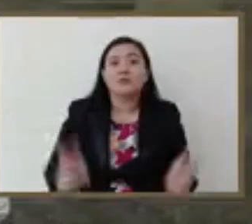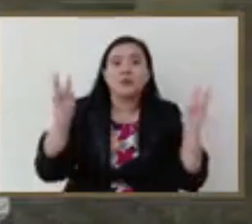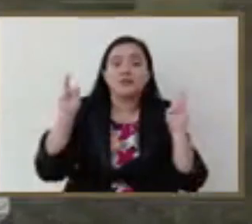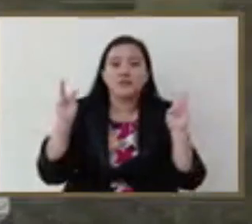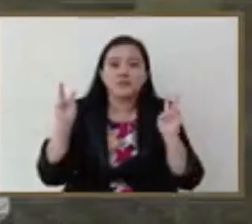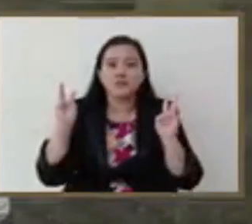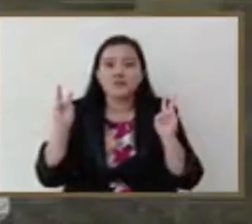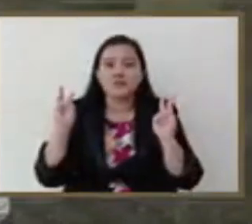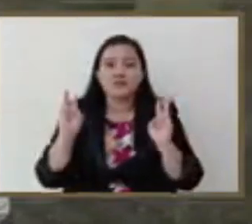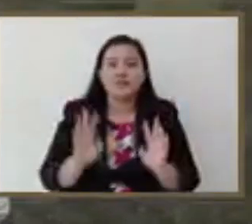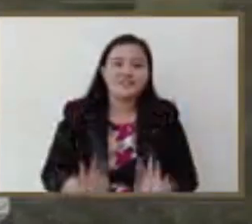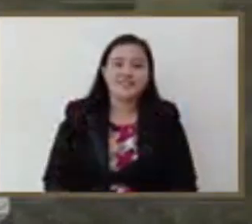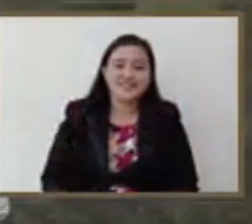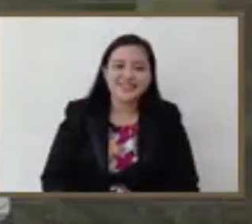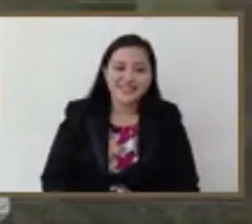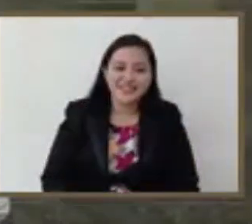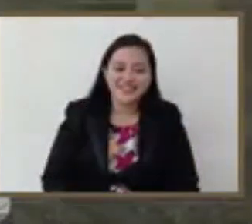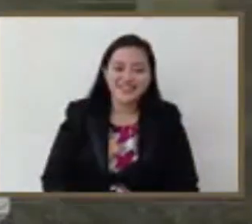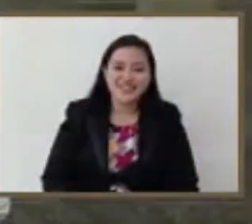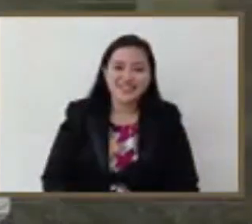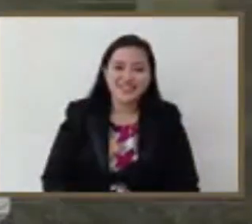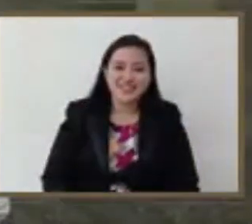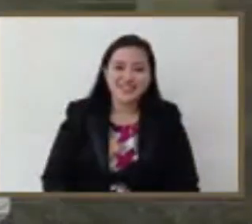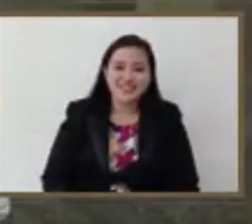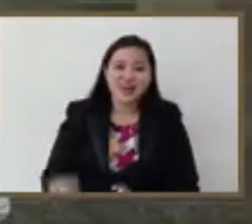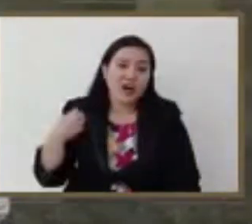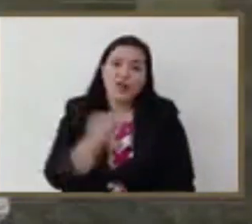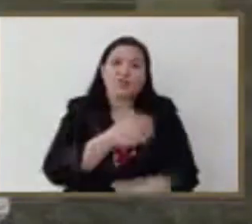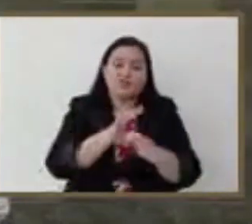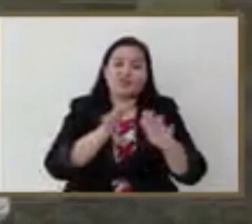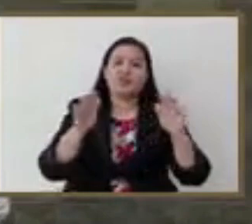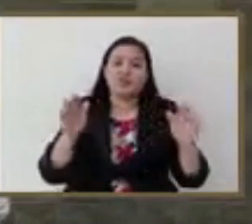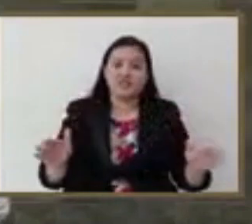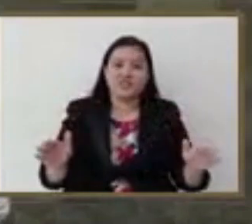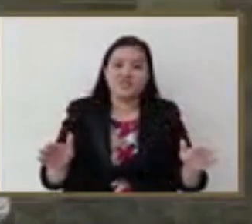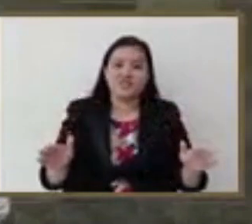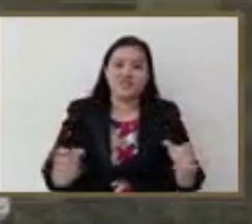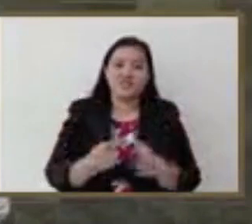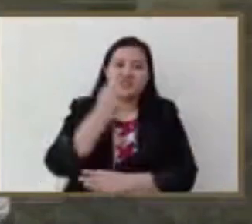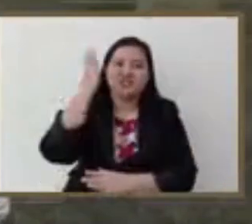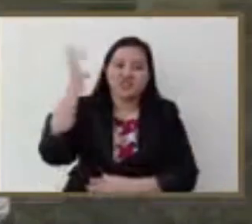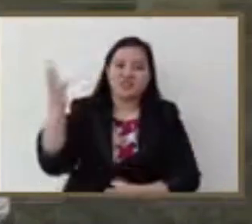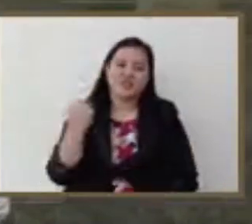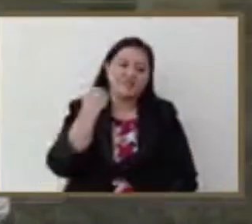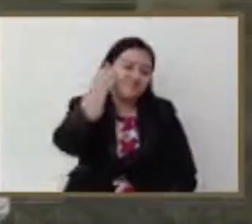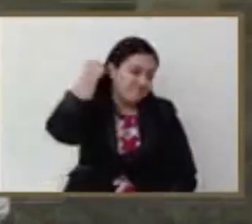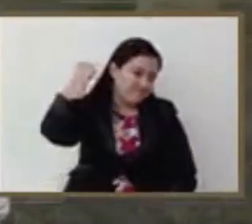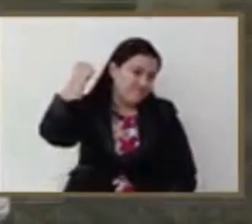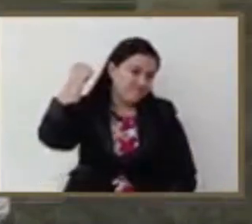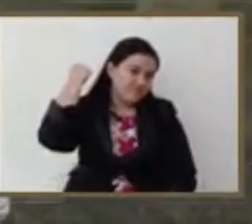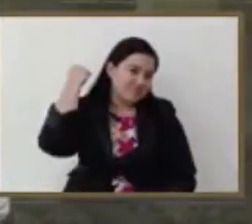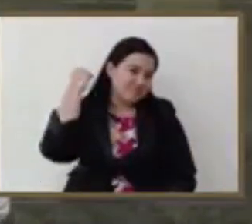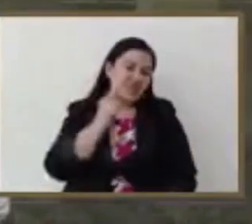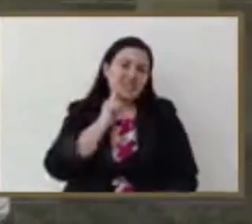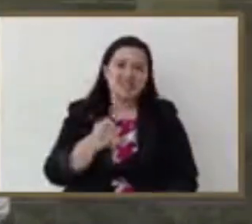Nabigla-bigla na lang yung ating mga anak lalabas na parang rebelde. Makakapagbitaw ng hindi magandang